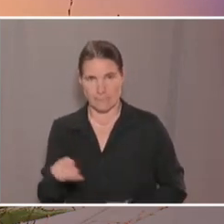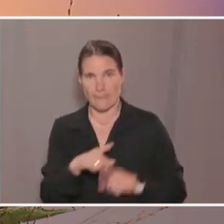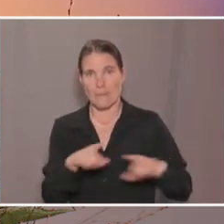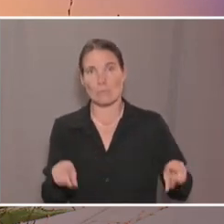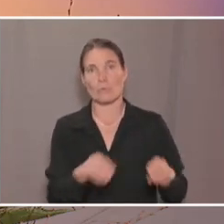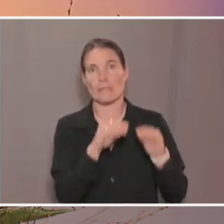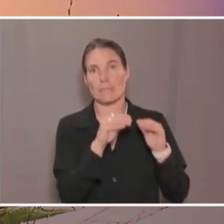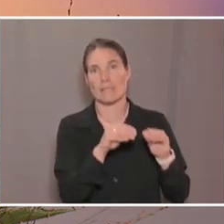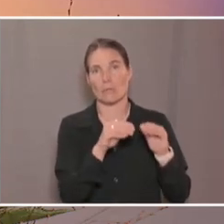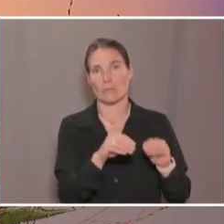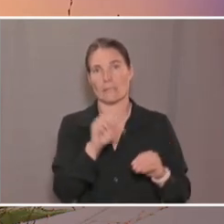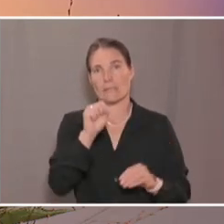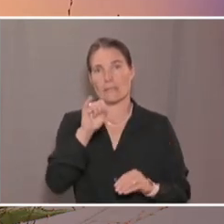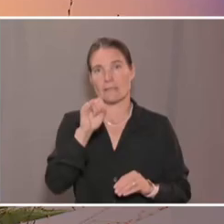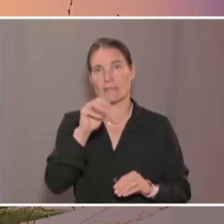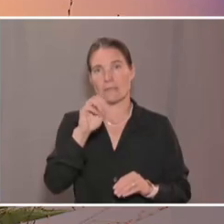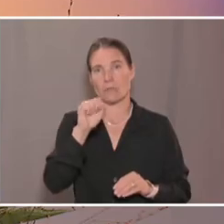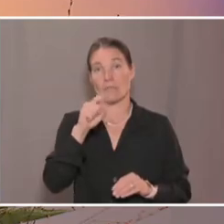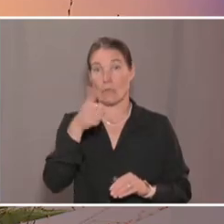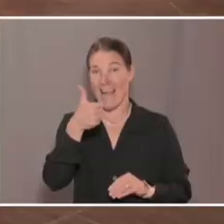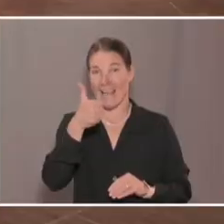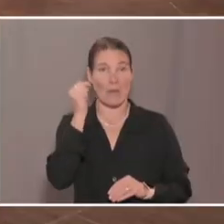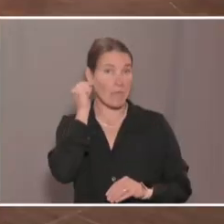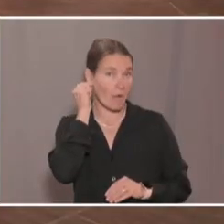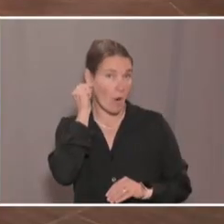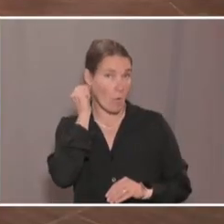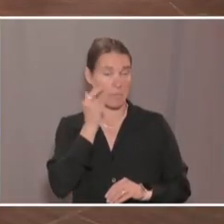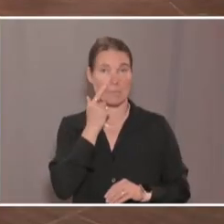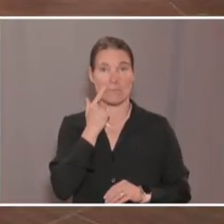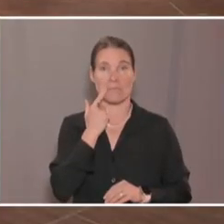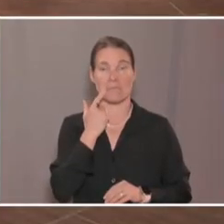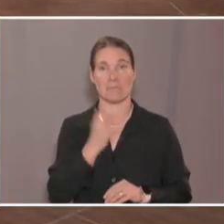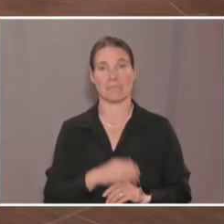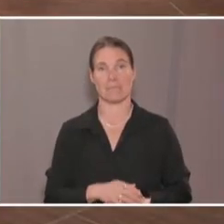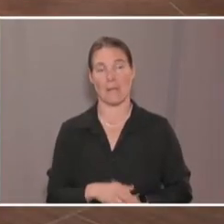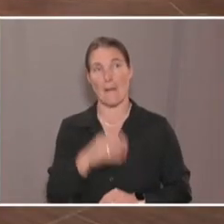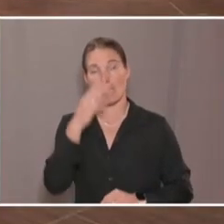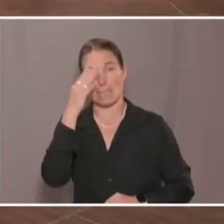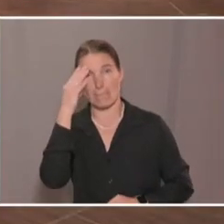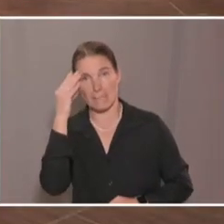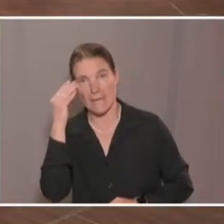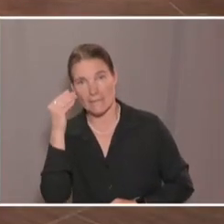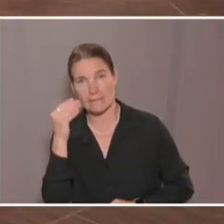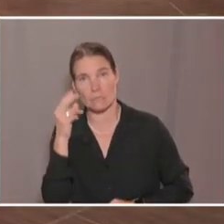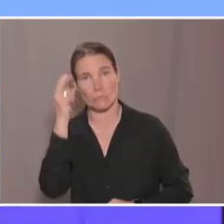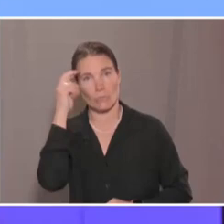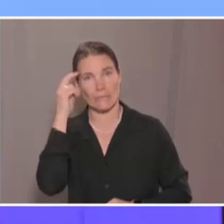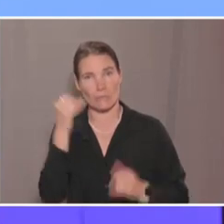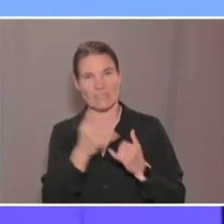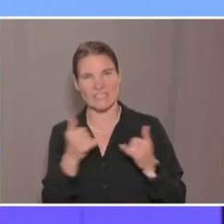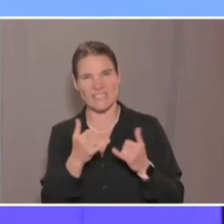Henny Simons nur eine einzige Frau. Wie wurde Mann Professor an der